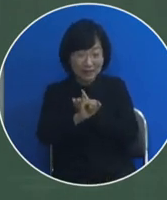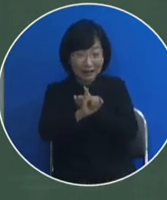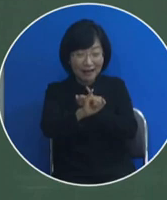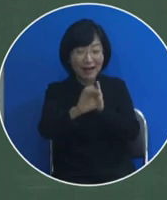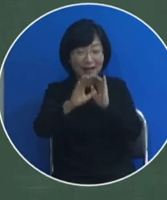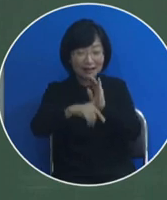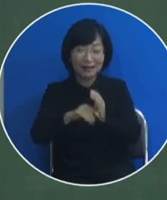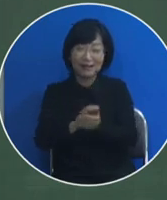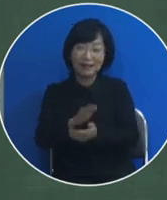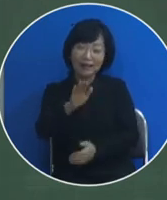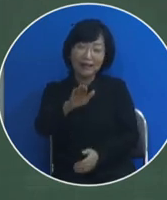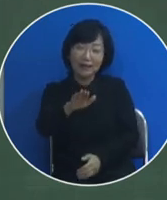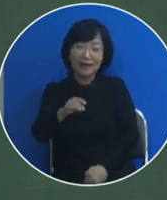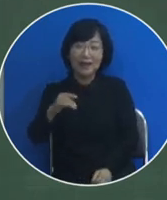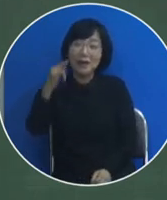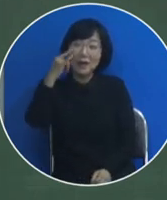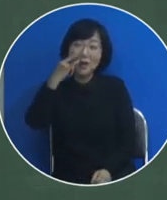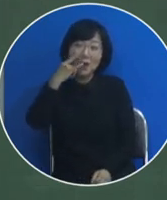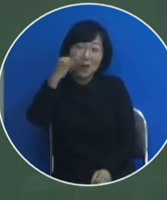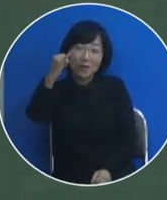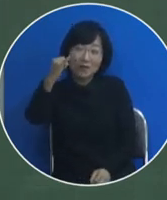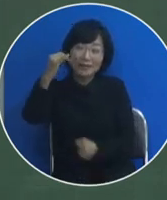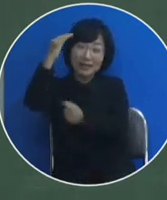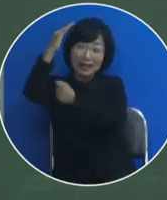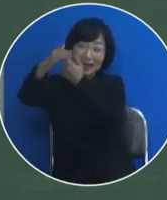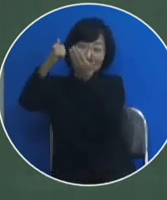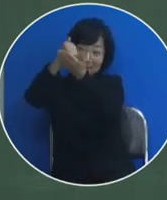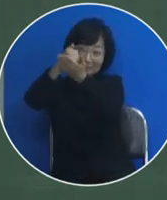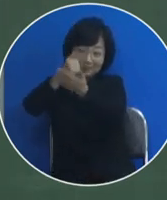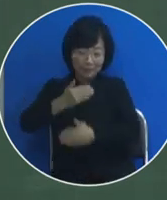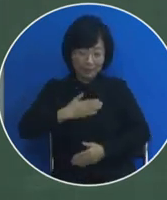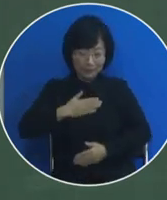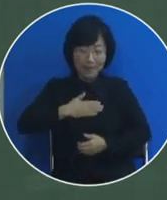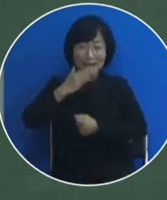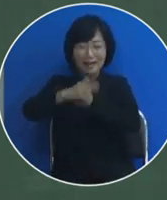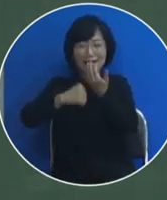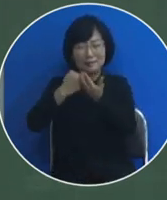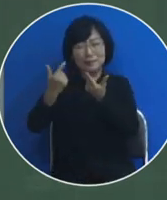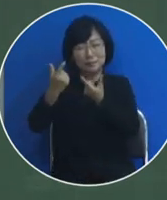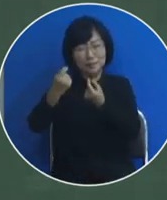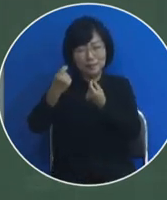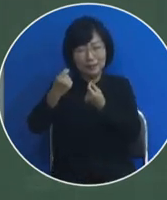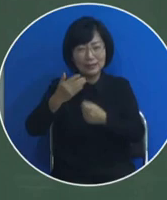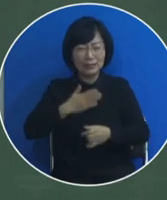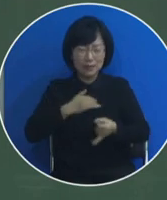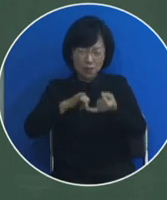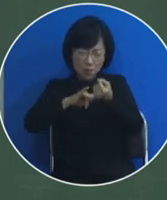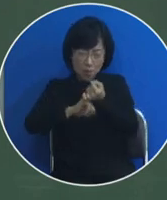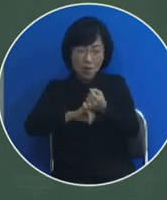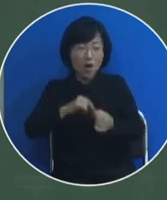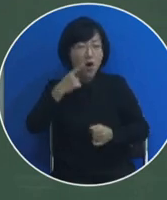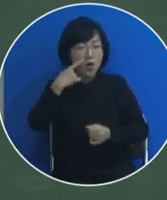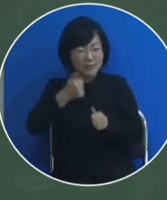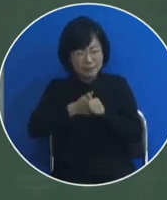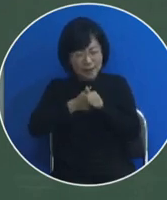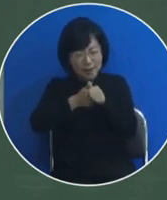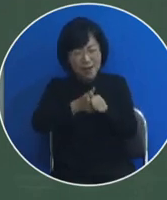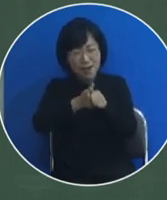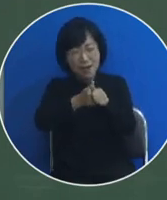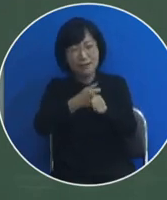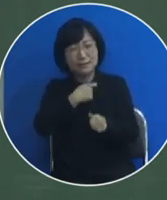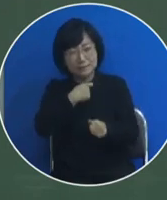with her mother-in-law, she said, "Your God will be my God." 나는 절대로 어머니 따라가겠다고 얘기했어요. And she said, "I will follow you."